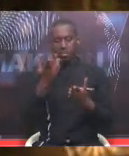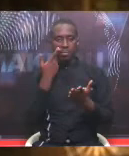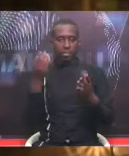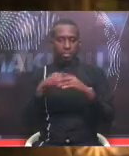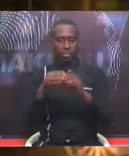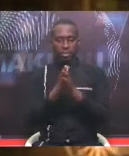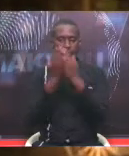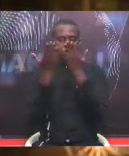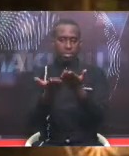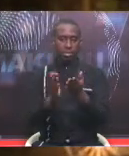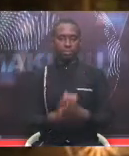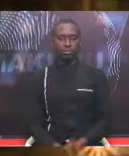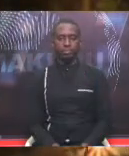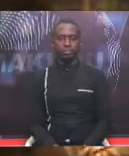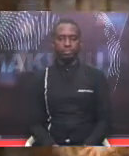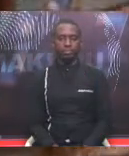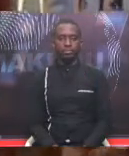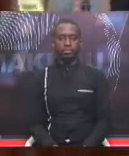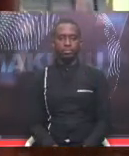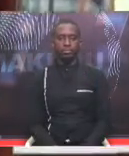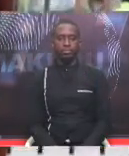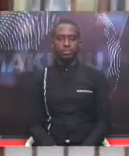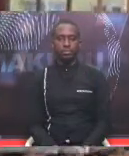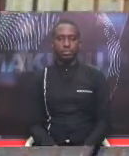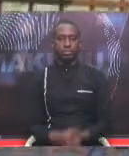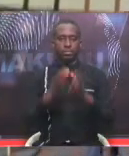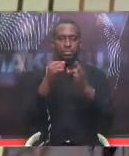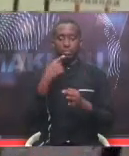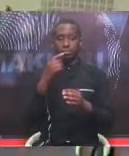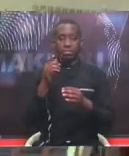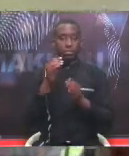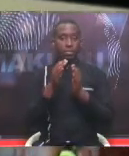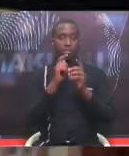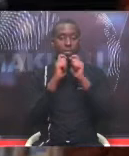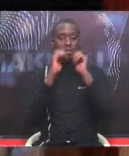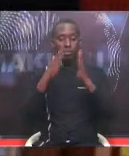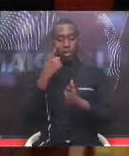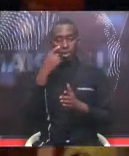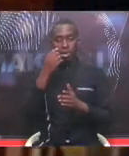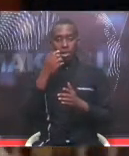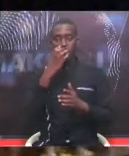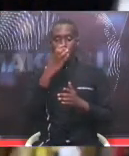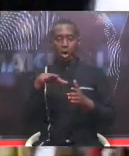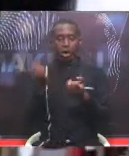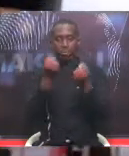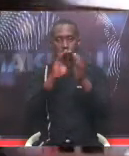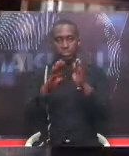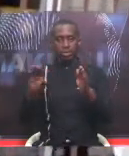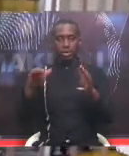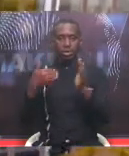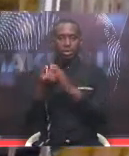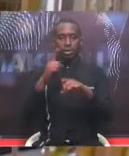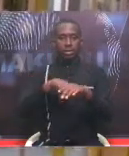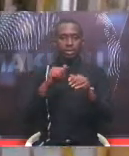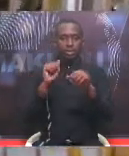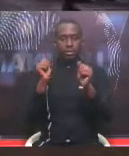inkuru Pacifique na Cyurutimana yaduteguriye ibyabo bavuga n'ibyo munyamakuru yasanze kuri igare Muhanga ubwo yahageraga hari ku isaha ya saa